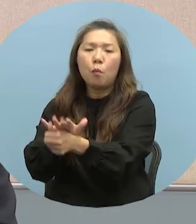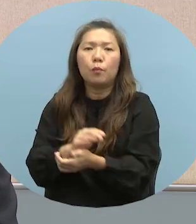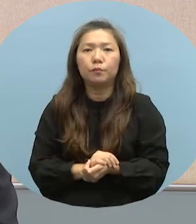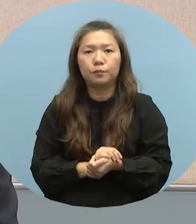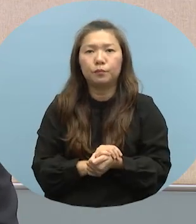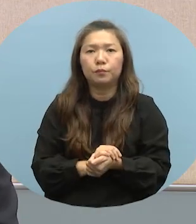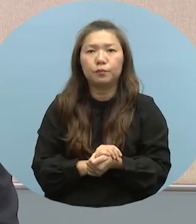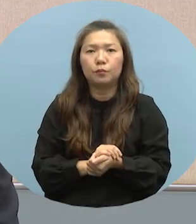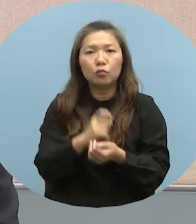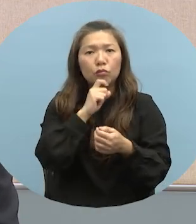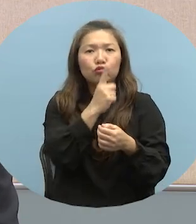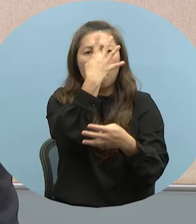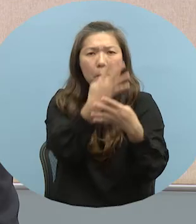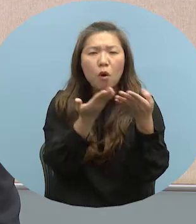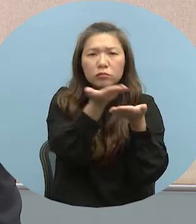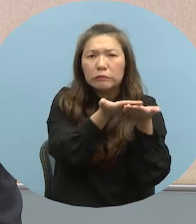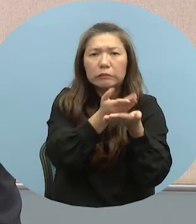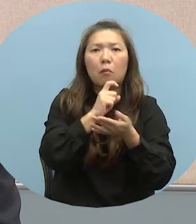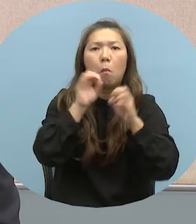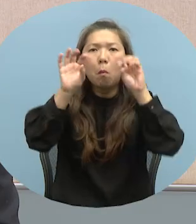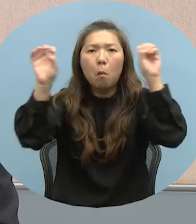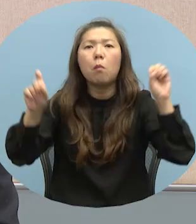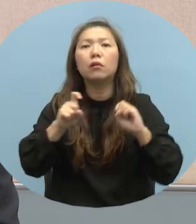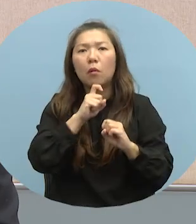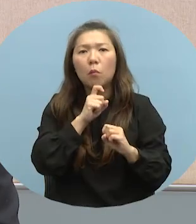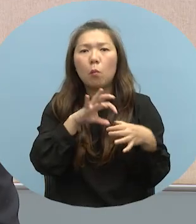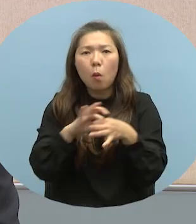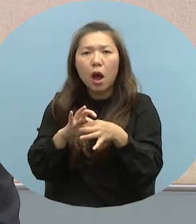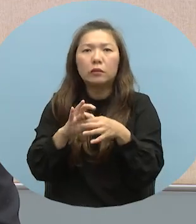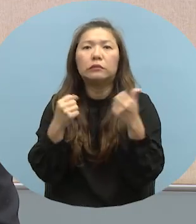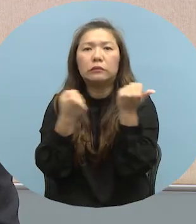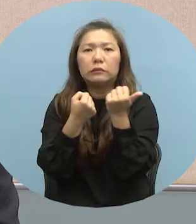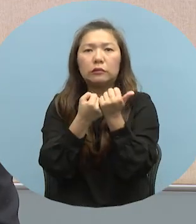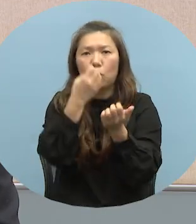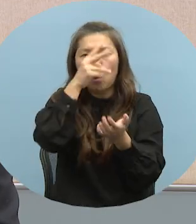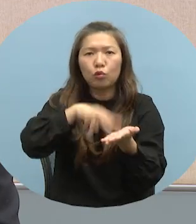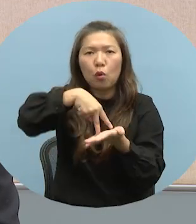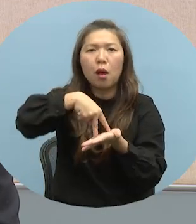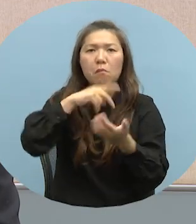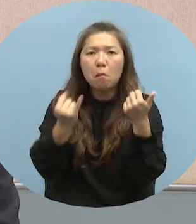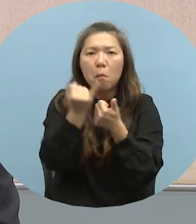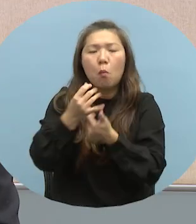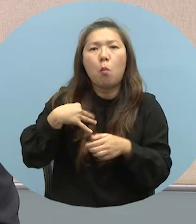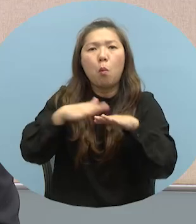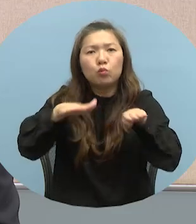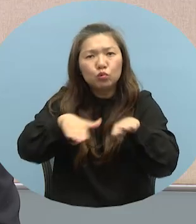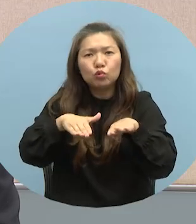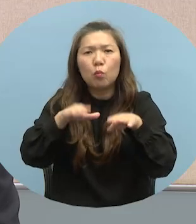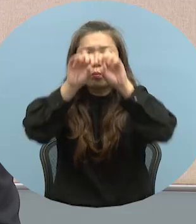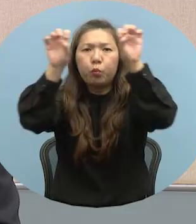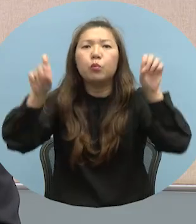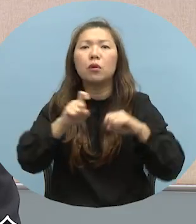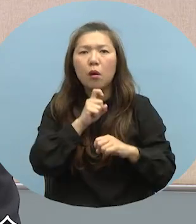亦都喺一啲社交媒體咧，亦都發布咗一啲咧係支持港獨同埋危害國家安全嘅言